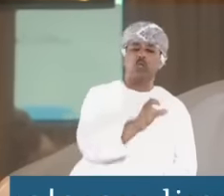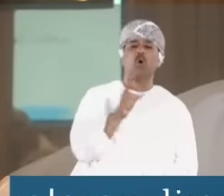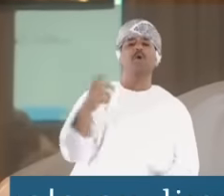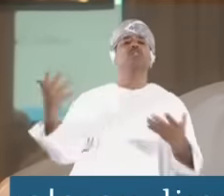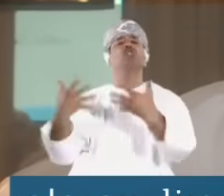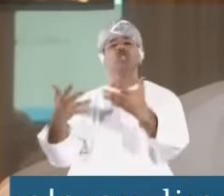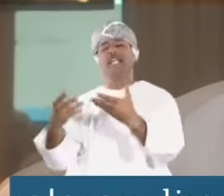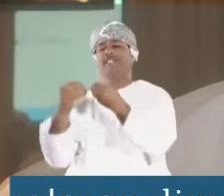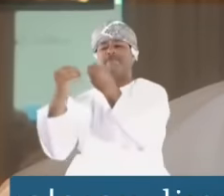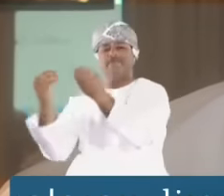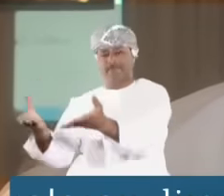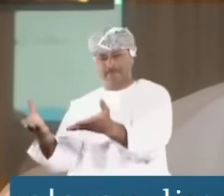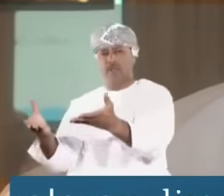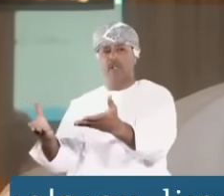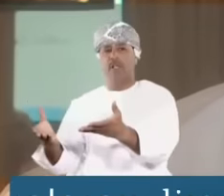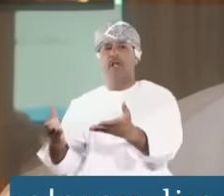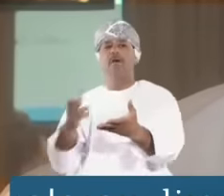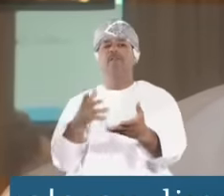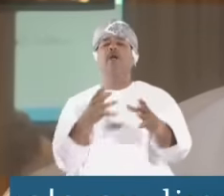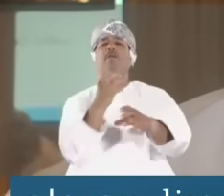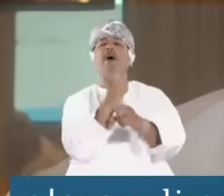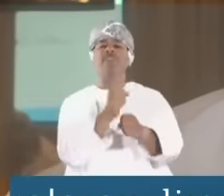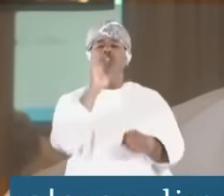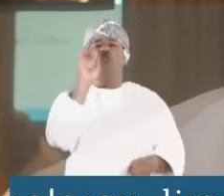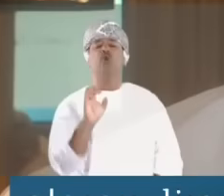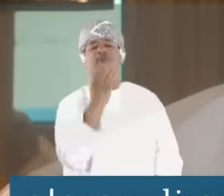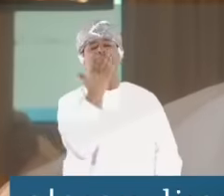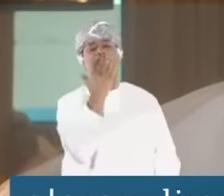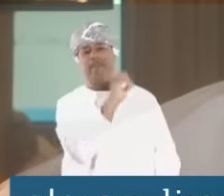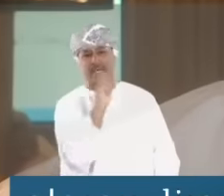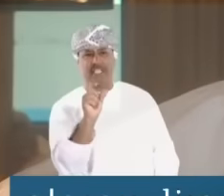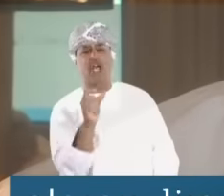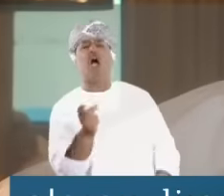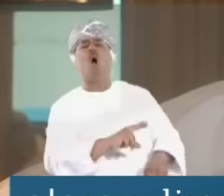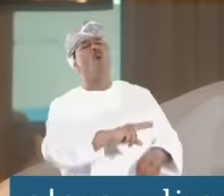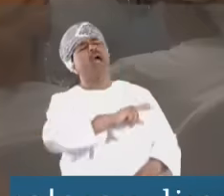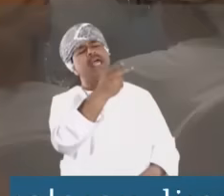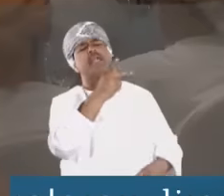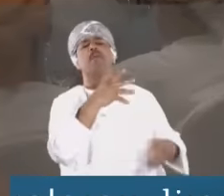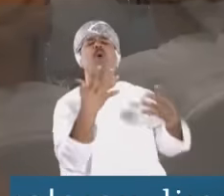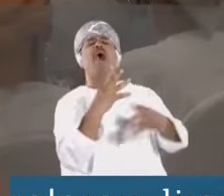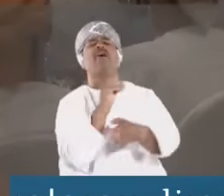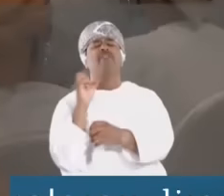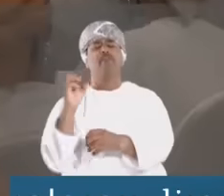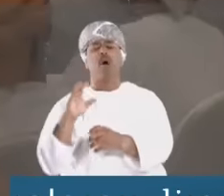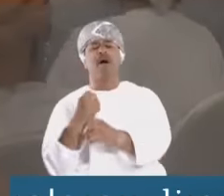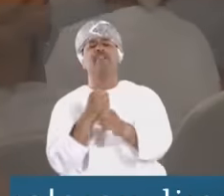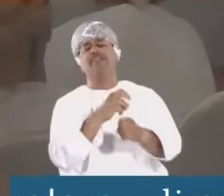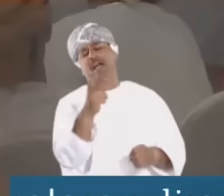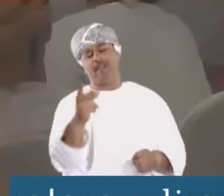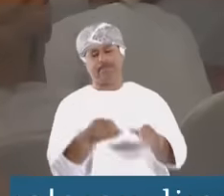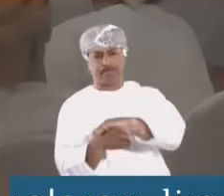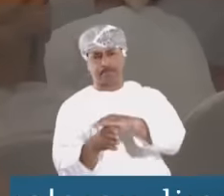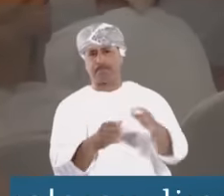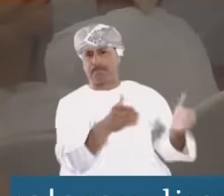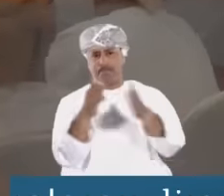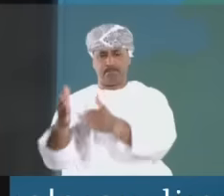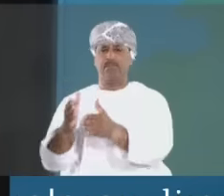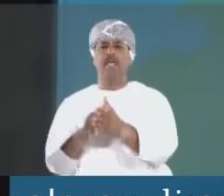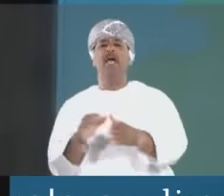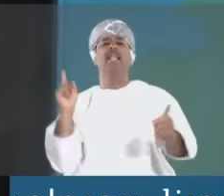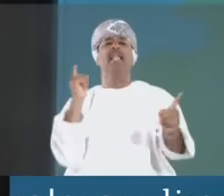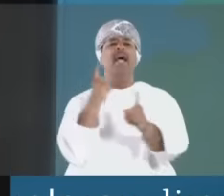الخاص في محافظة جنوب الباطنة أو المحافظات الأخرى في السلطنة. اللقاء التعريفي لمشروع